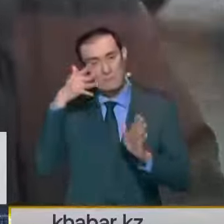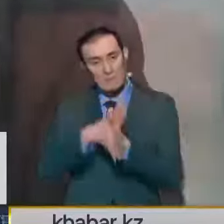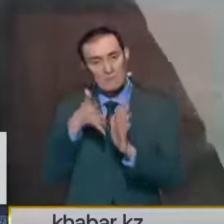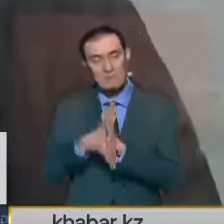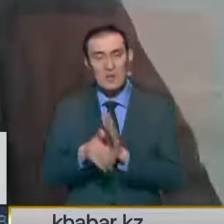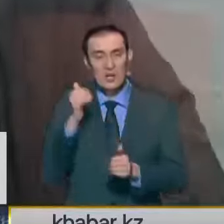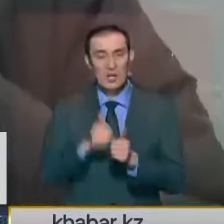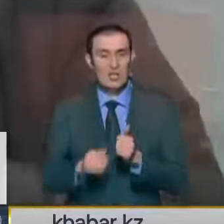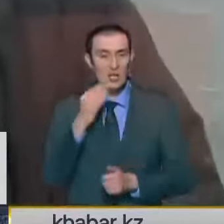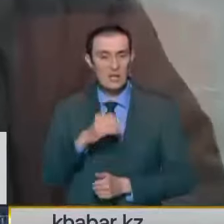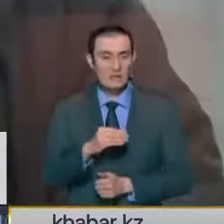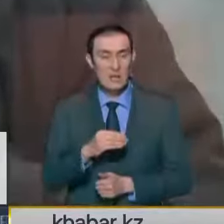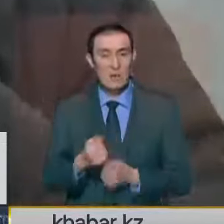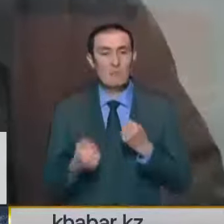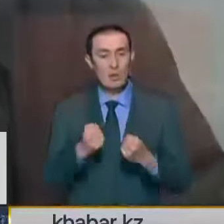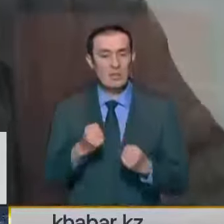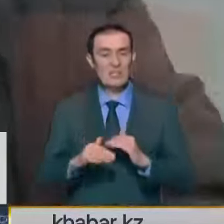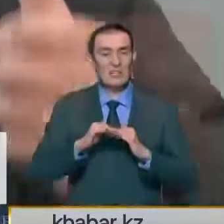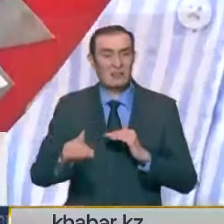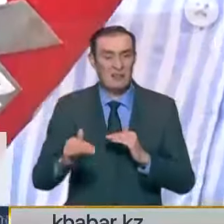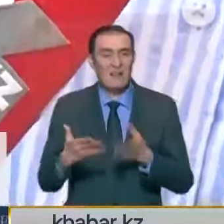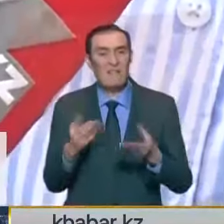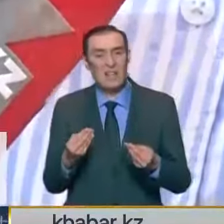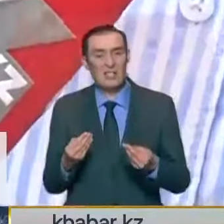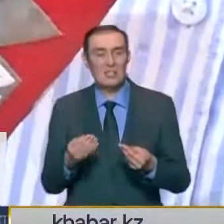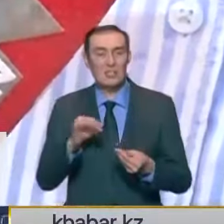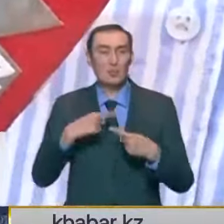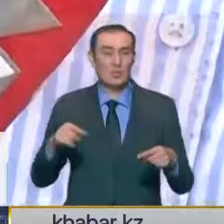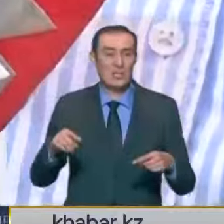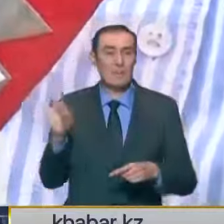каждого участка проверим плотность асфальта влажность